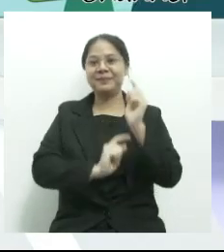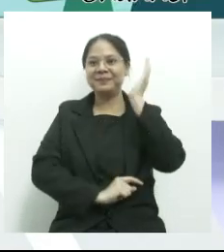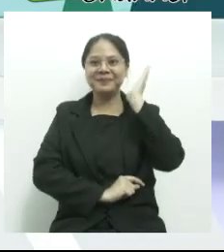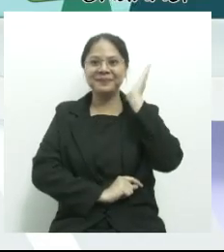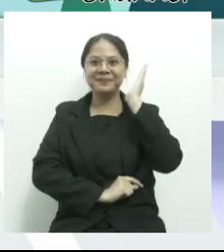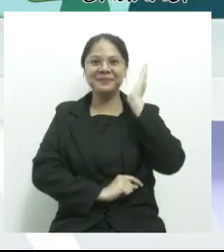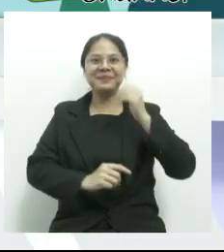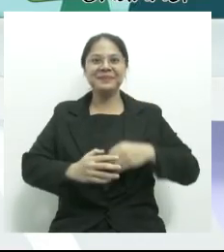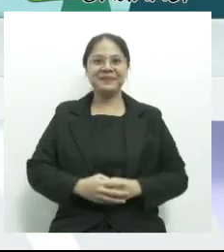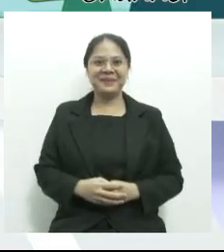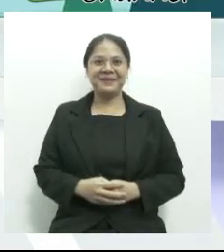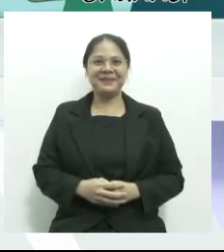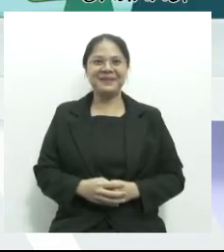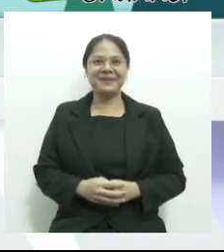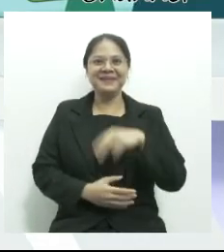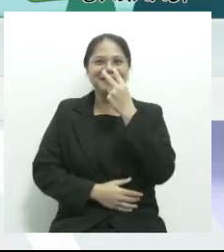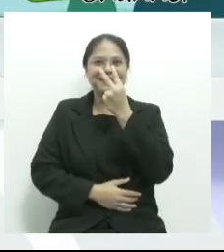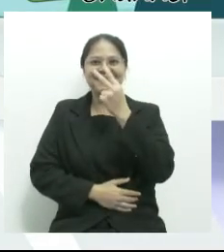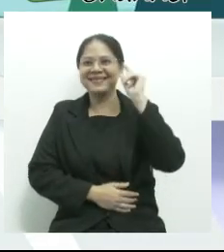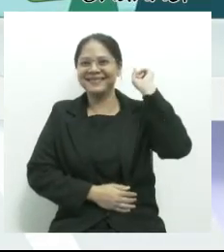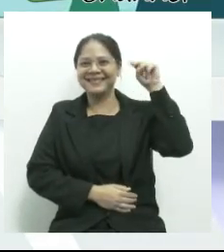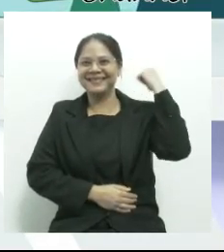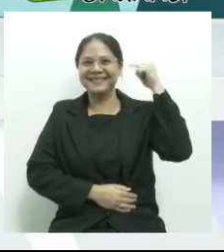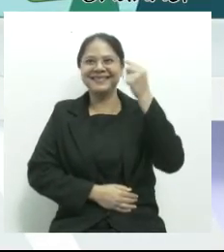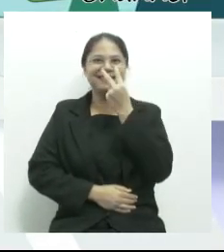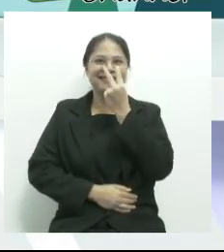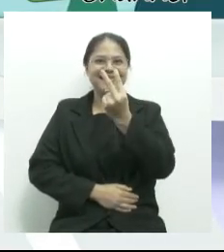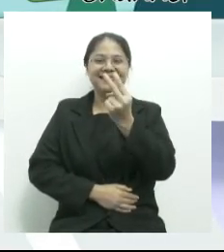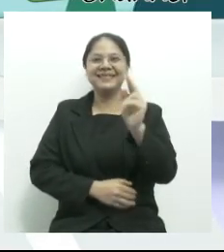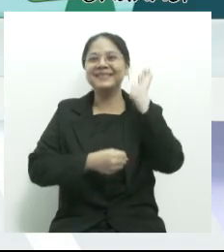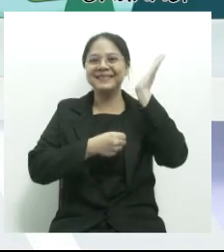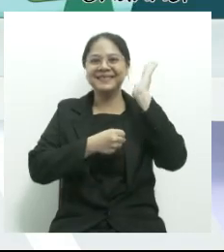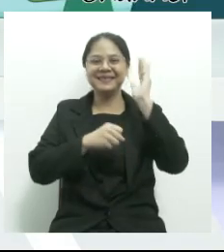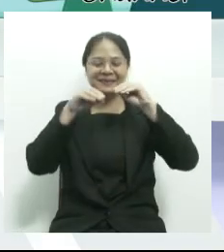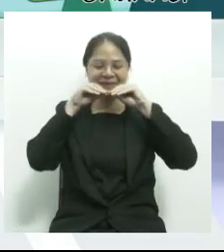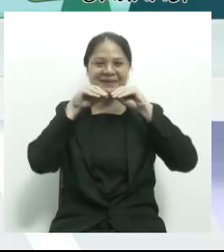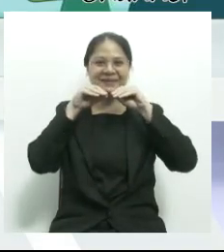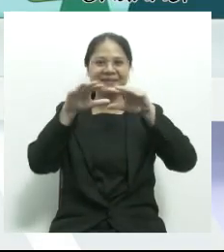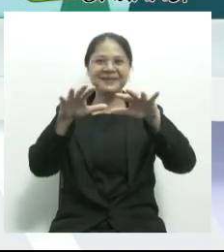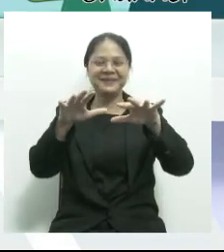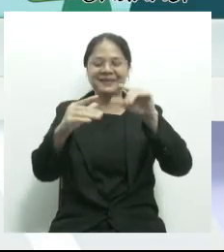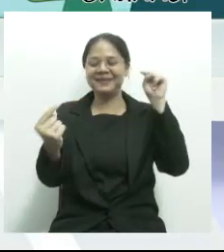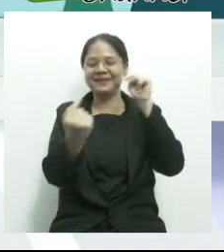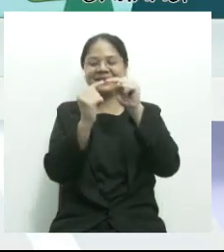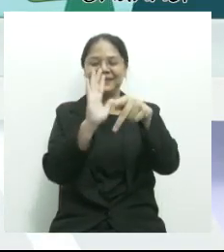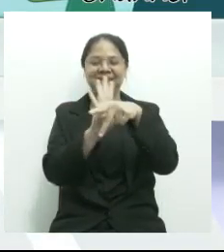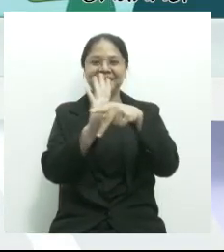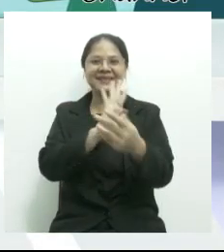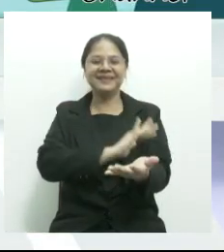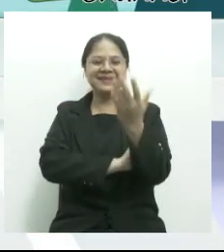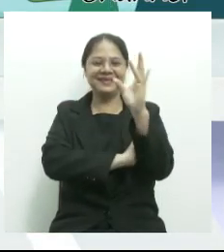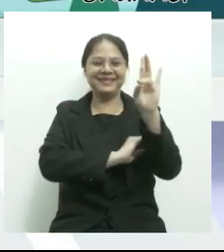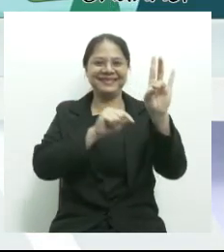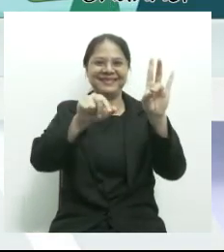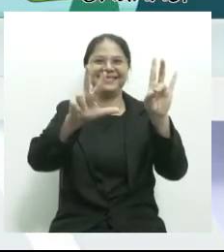ครับ ค่ะและดิฉันสุชัญญาชมเทศเราสองคนรับหน้าที่เป็นพิธีกรออกอากาศทุกวันพฤหัสบดีตั้งแต่เวลา 7:30